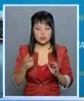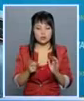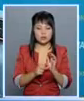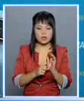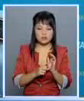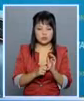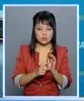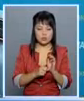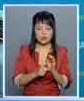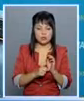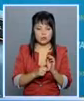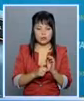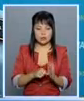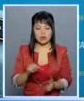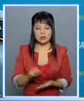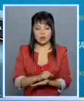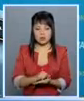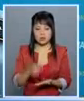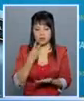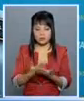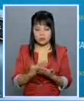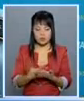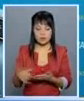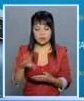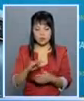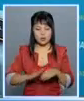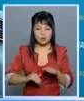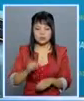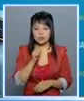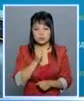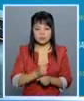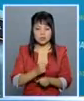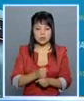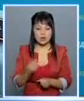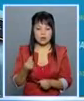206-ші құнды қағаздарды және қолдан жасаған